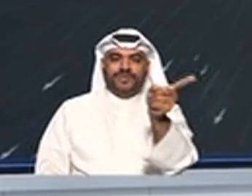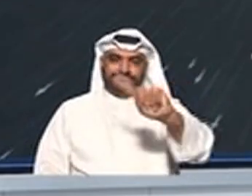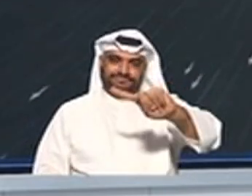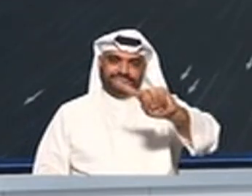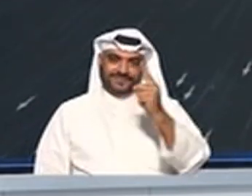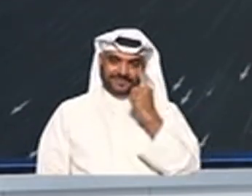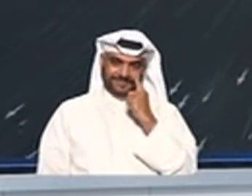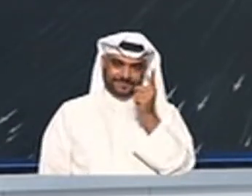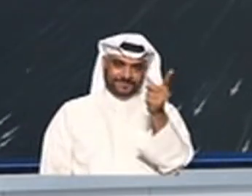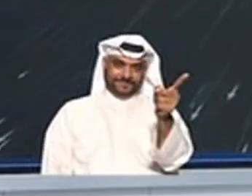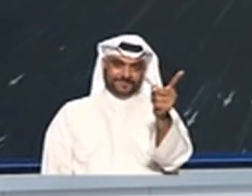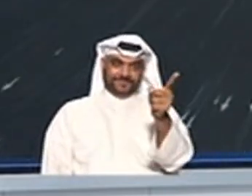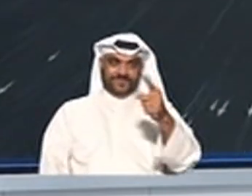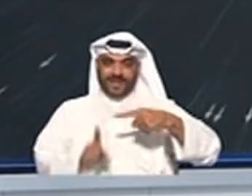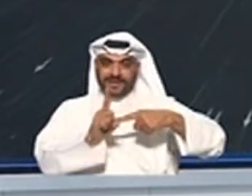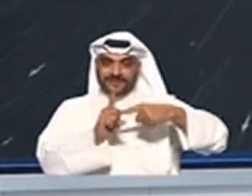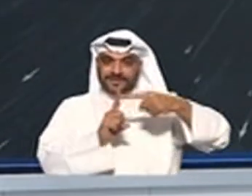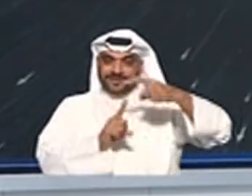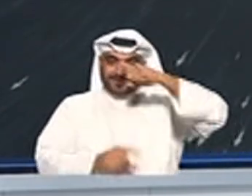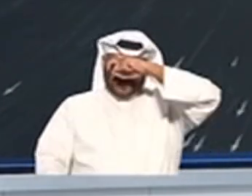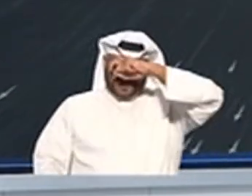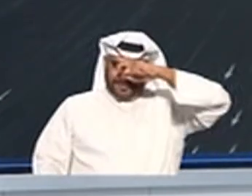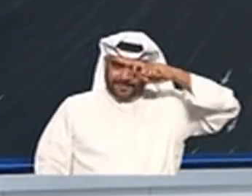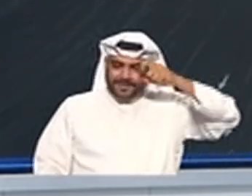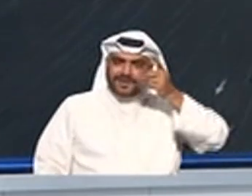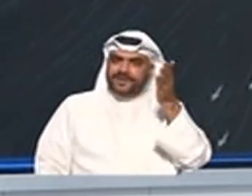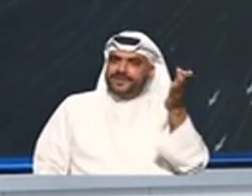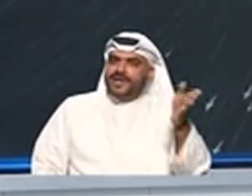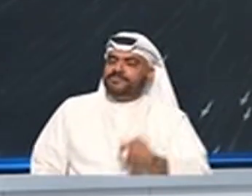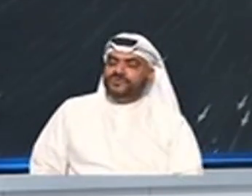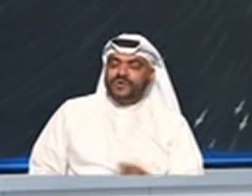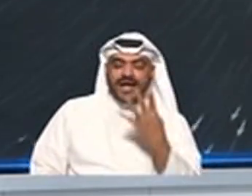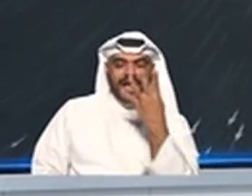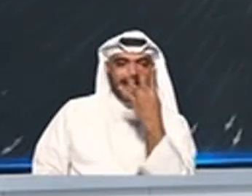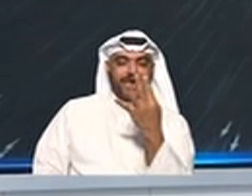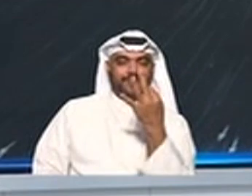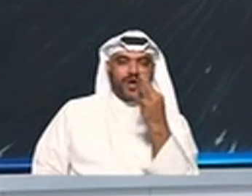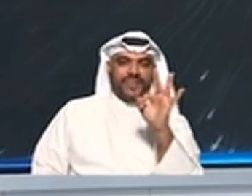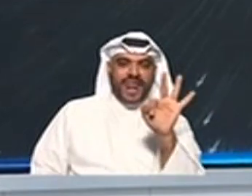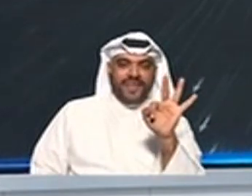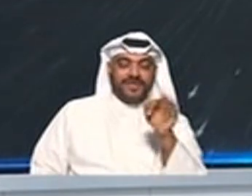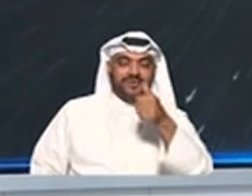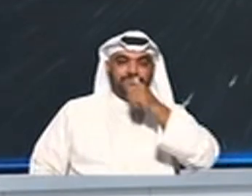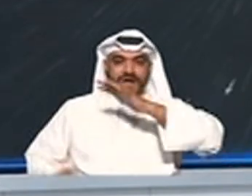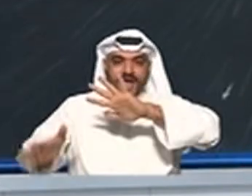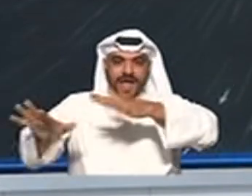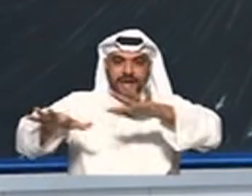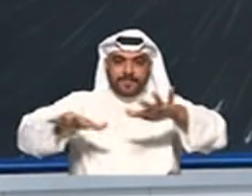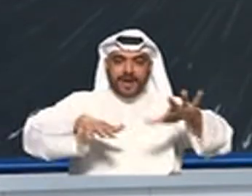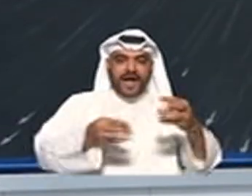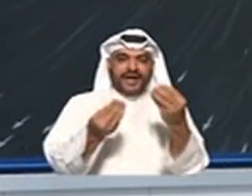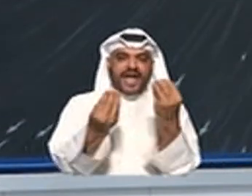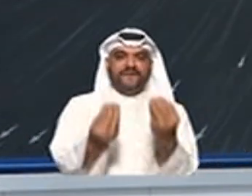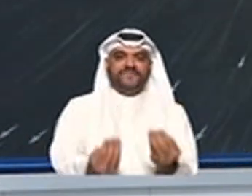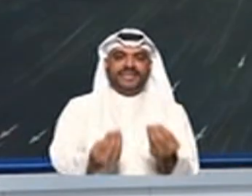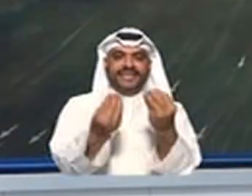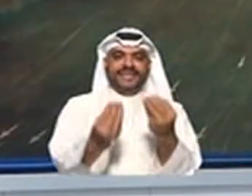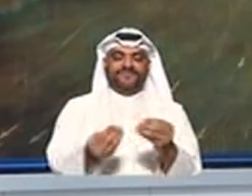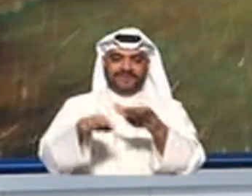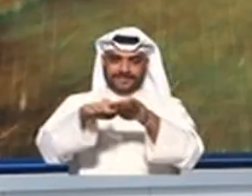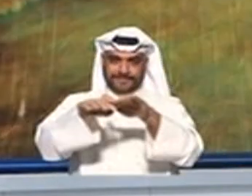بين 31 إلى 34 درجة مئوية، والبحر خفيف إلى معتدل الموج من 1 إلى 3 قدم.